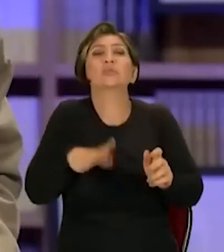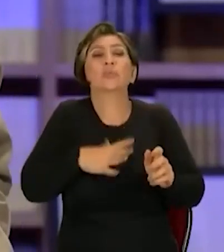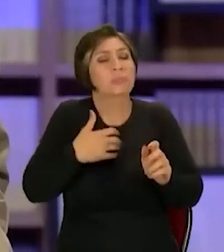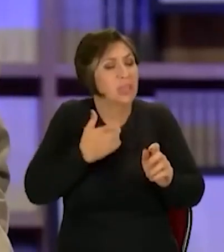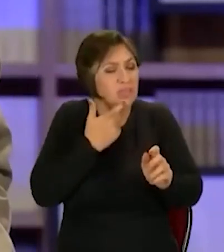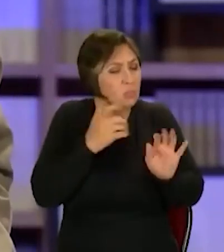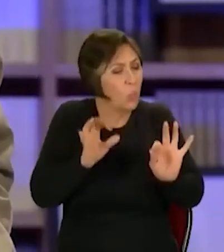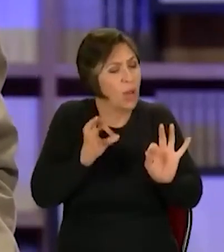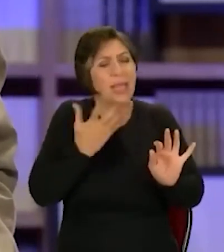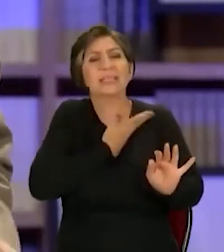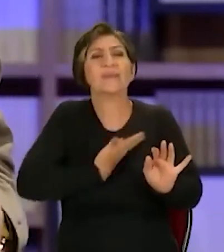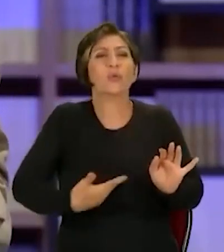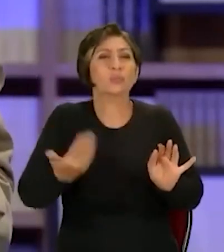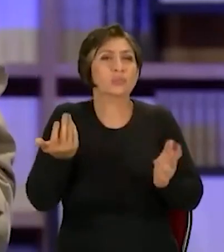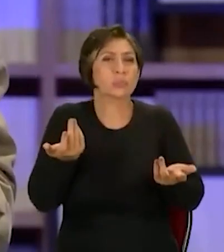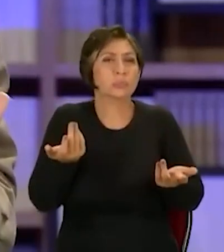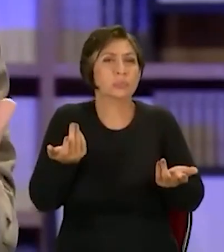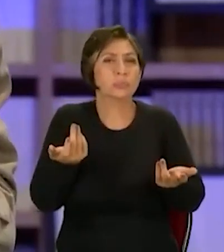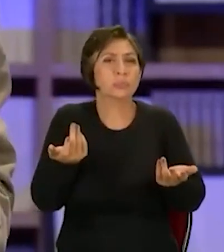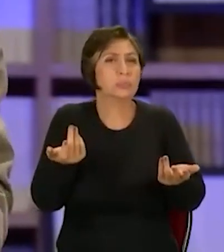Yaşımı yaşamakta hakkım çünkü